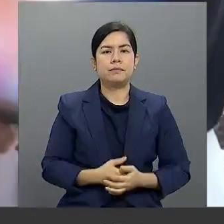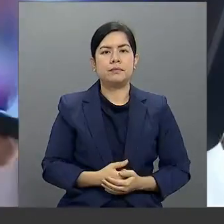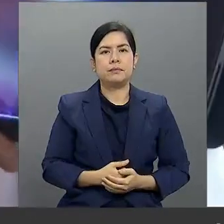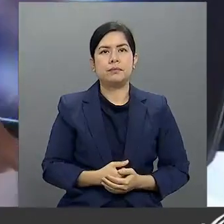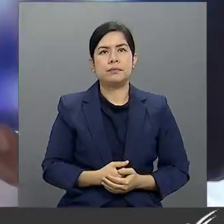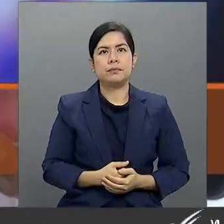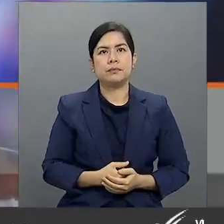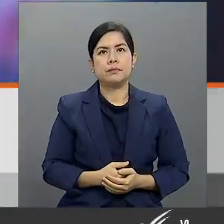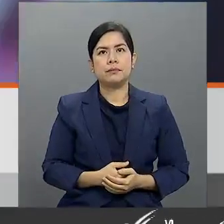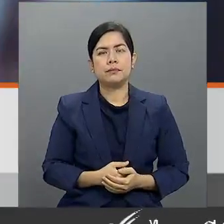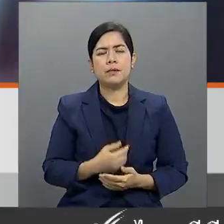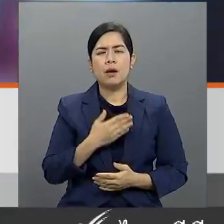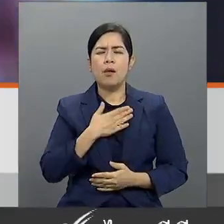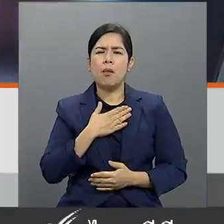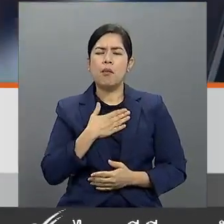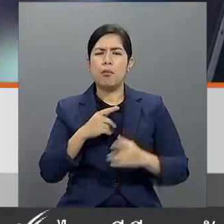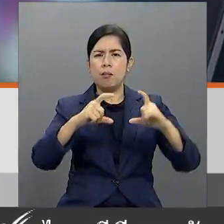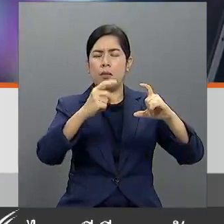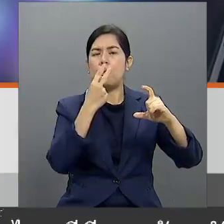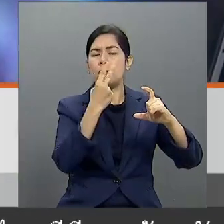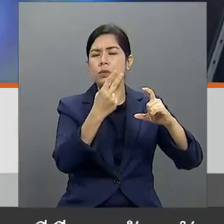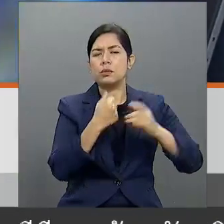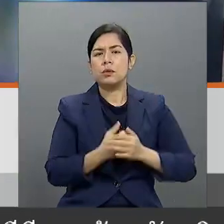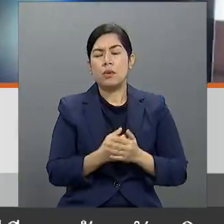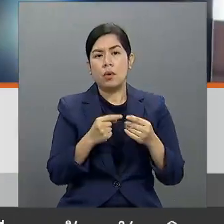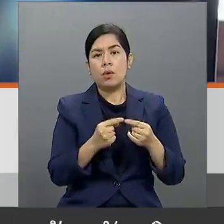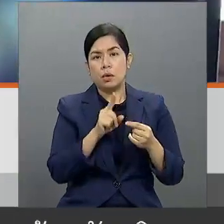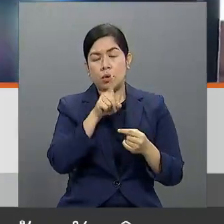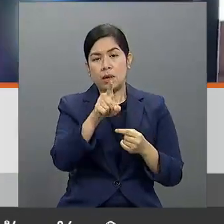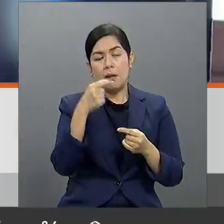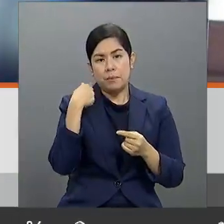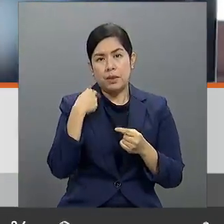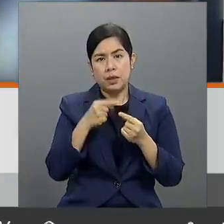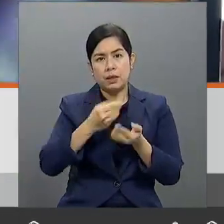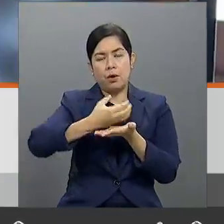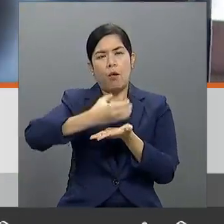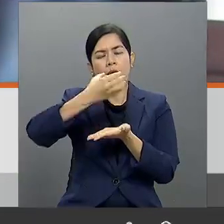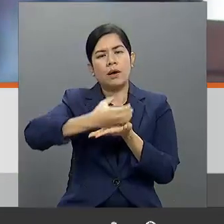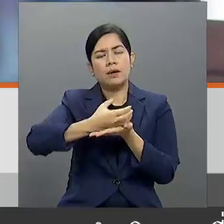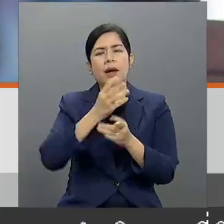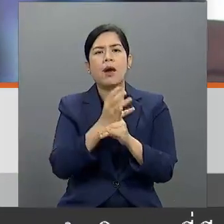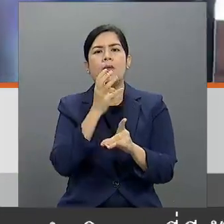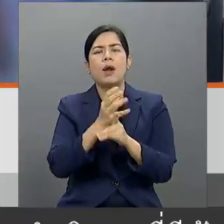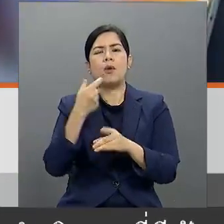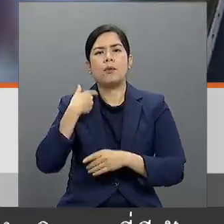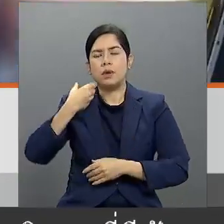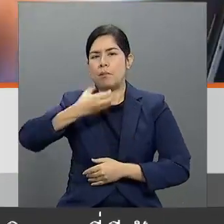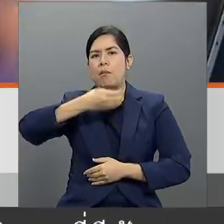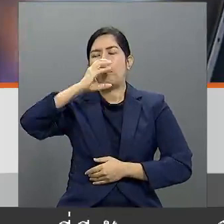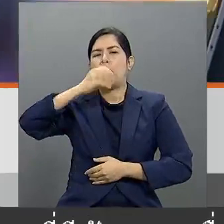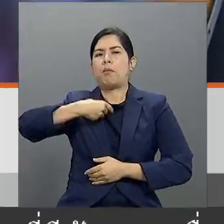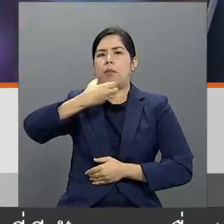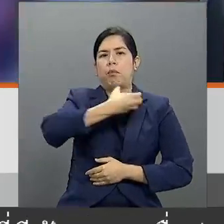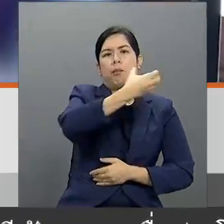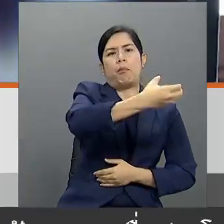ว่าอย่างงี้เนี่ยเขาเอาเหล้าวนกันแก้วเหล้าแล้วเด็กพวกเนี้ยเขาติดคุณไปปล่อยให้เขาเปิดได้ยัง